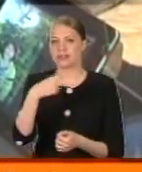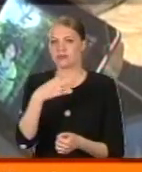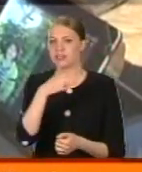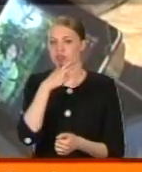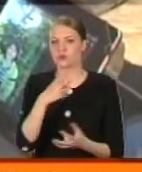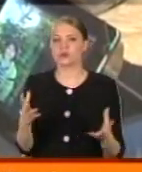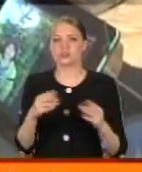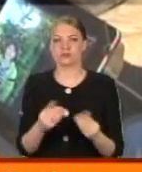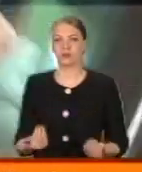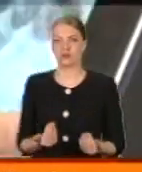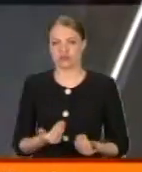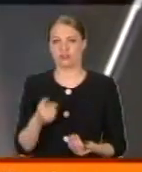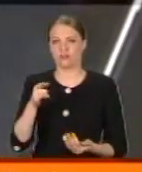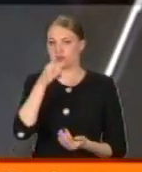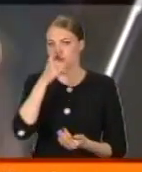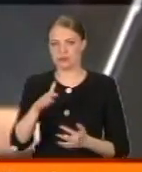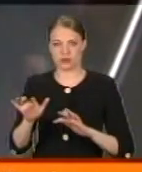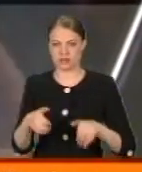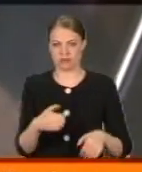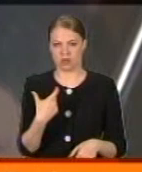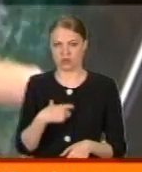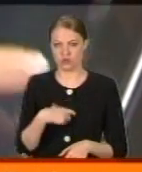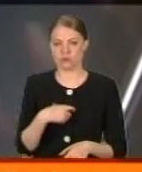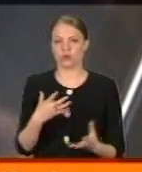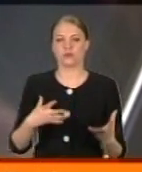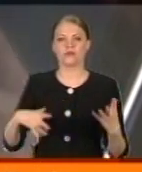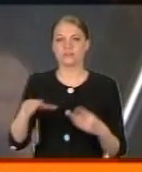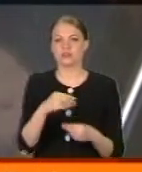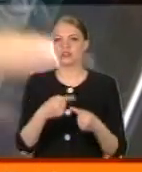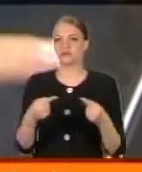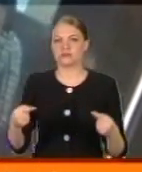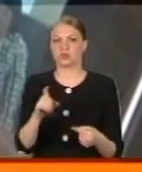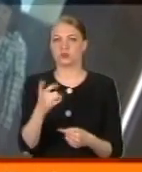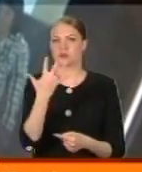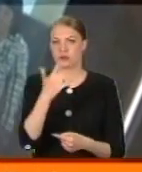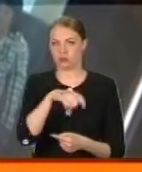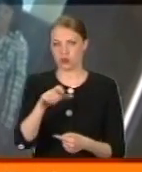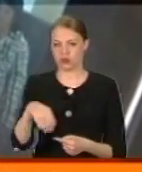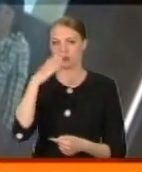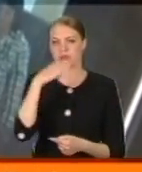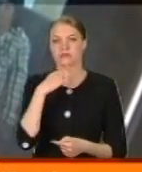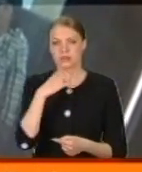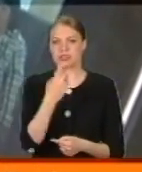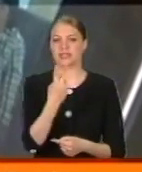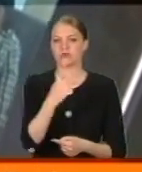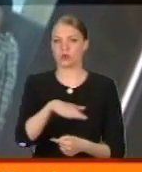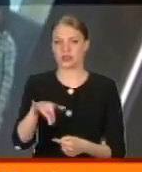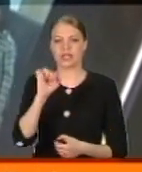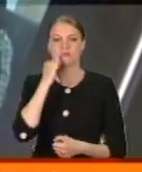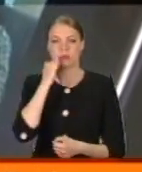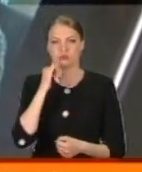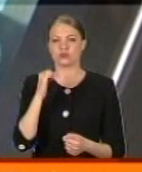20 років спільного життя вони не змогли забрати з собою. Все майно сім'ї з 5 людей, батьків, 2 дітей та